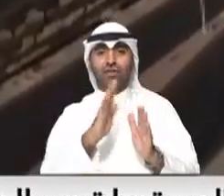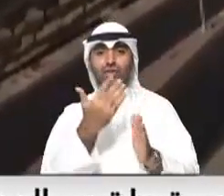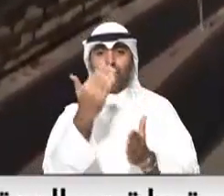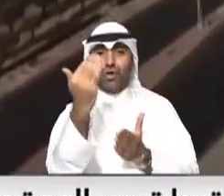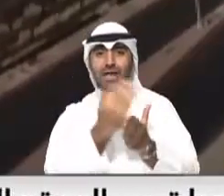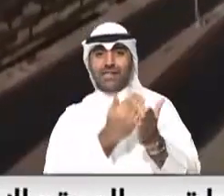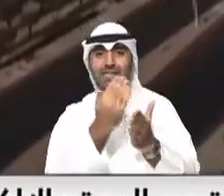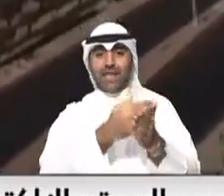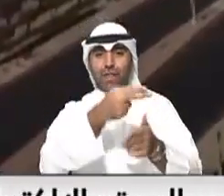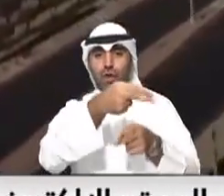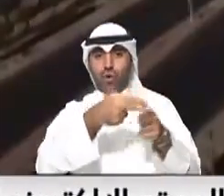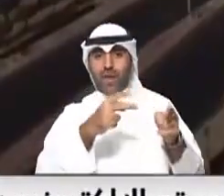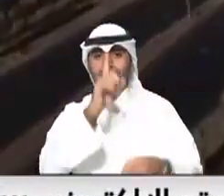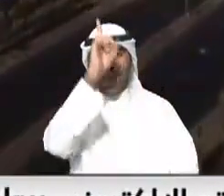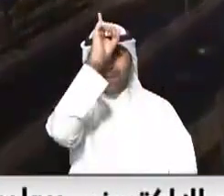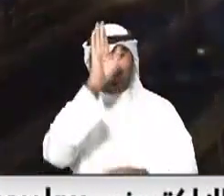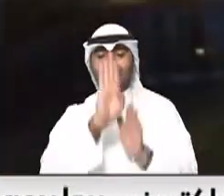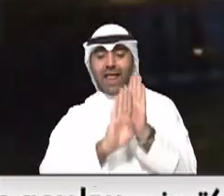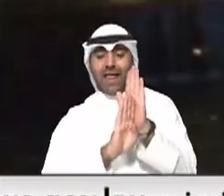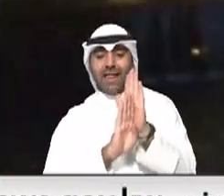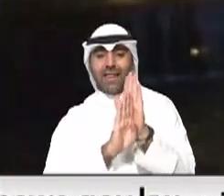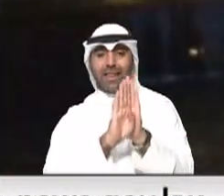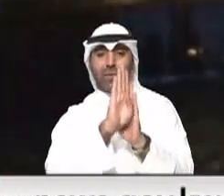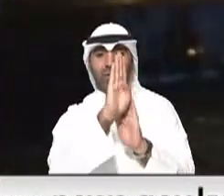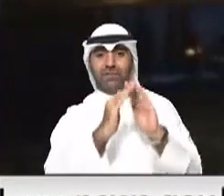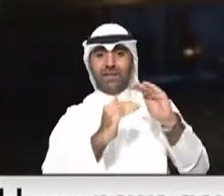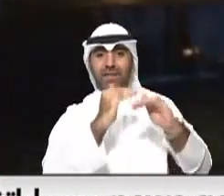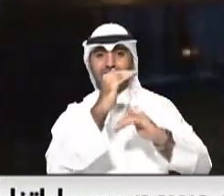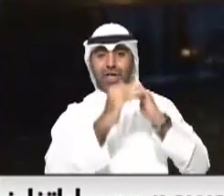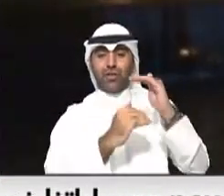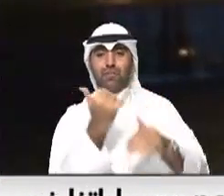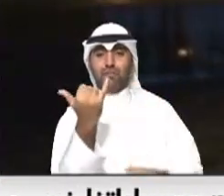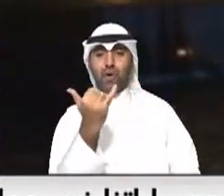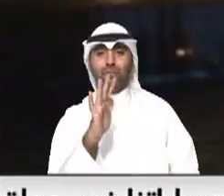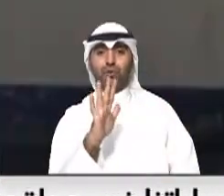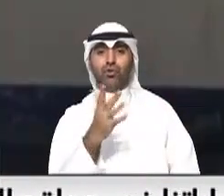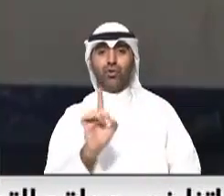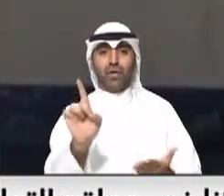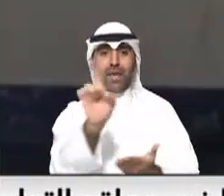باستخدام الطاقات المتجدده واقتصاد الهيدروجين الاخضر والتحديات الصله